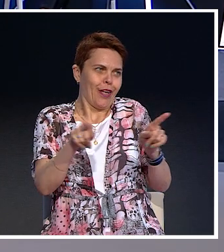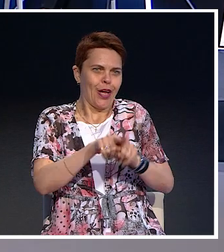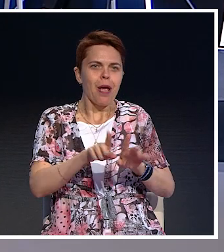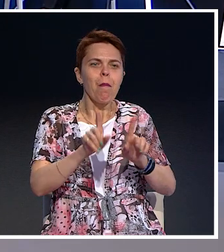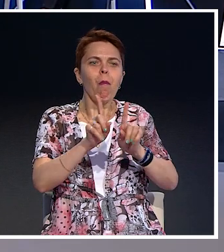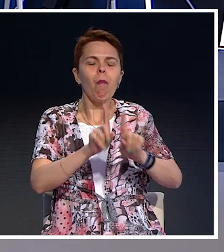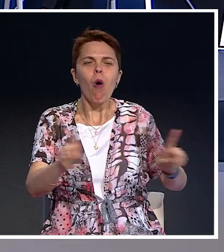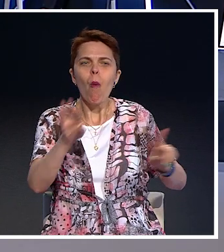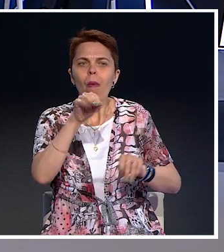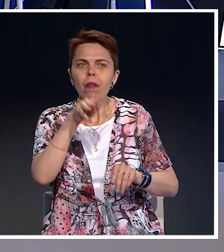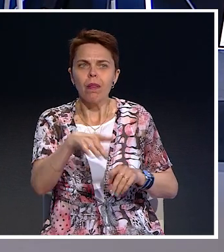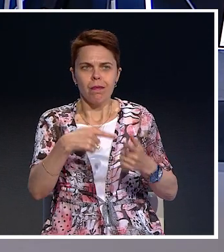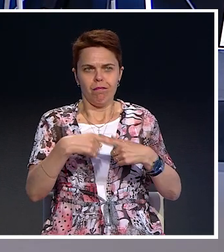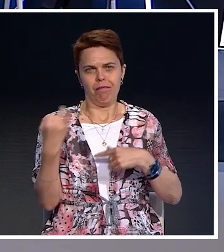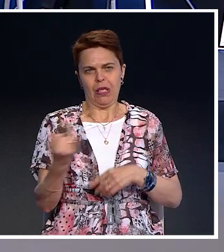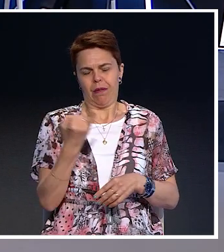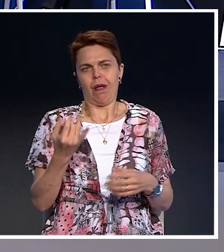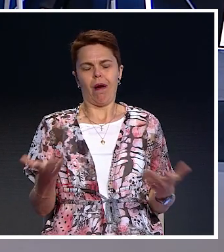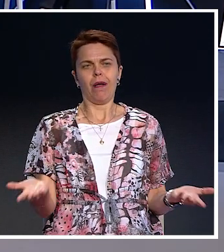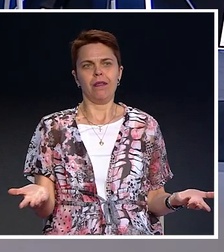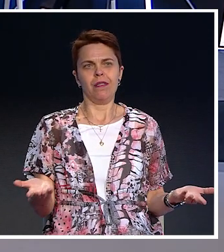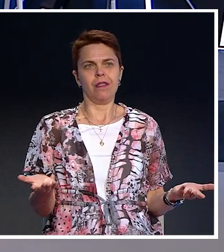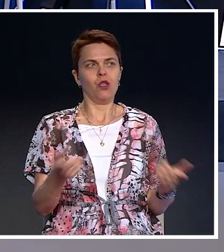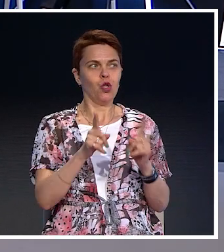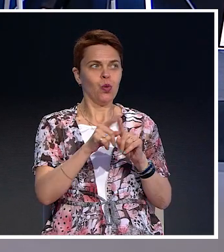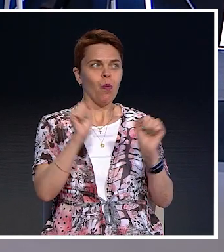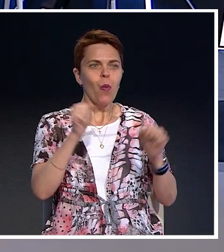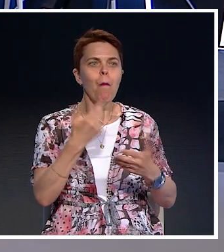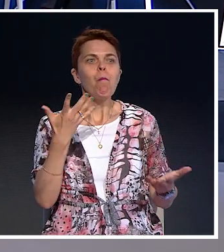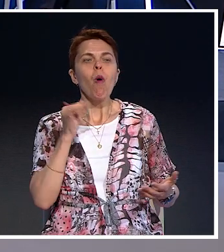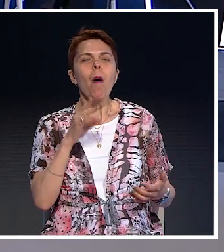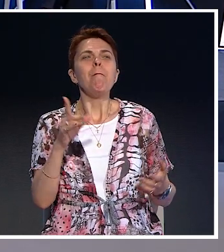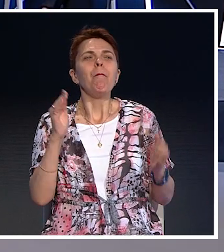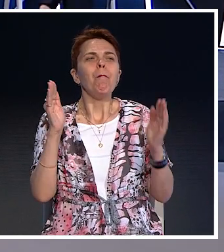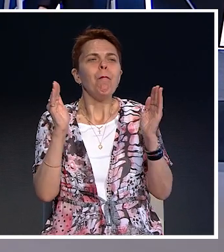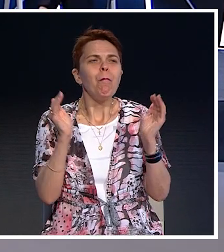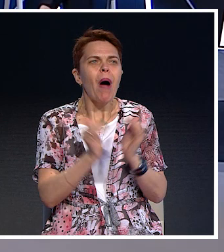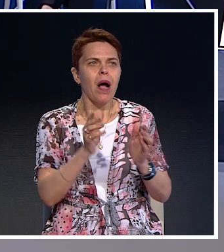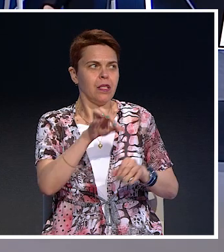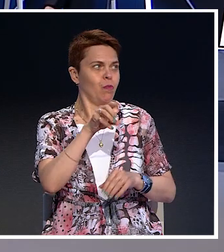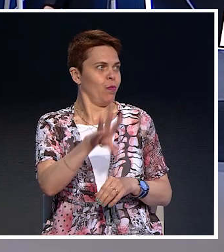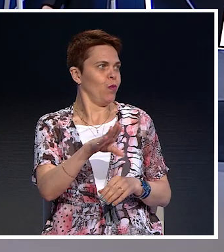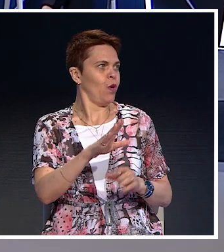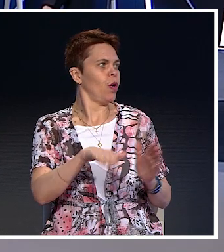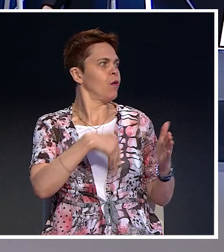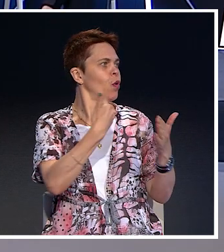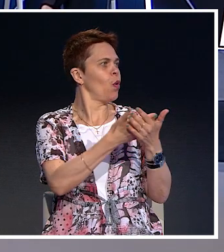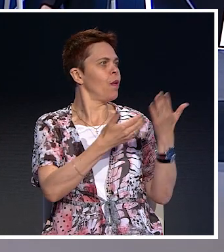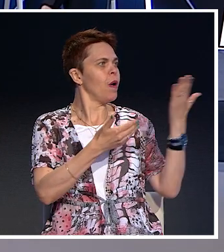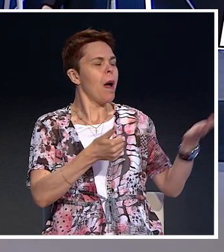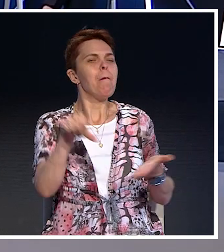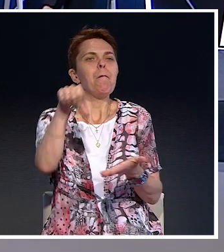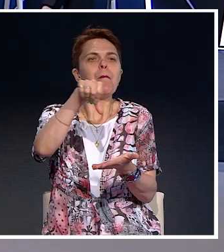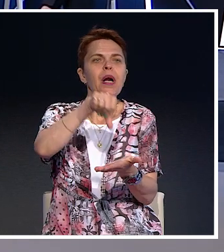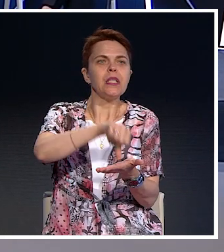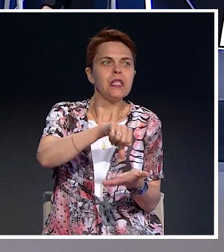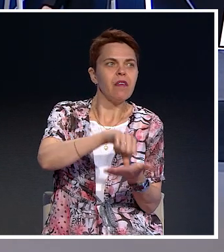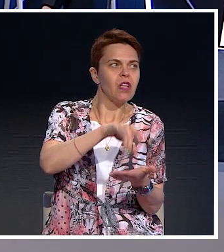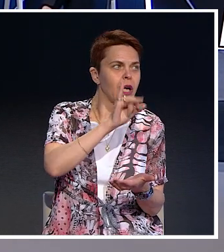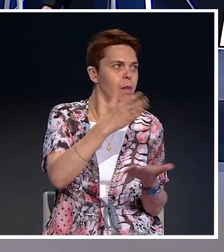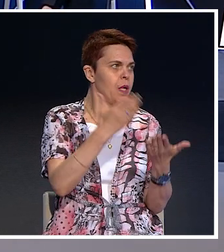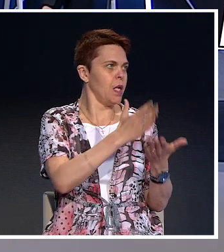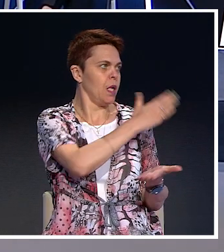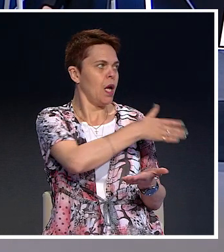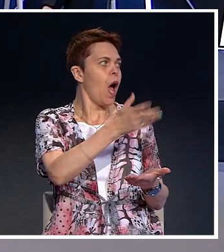вікно можливостей взаємоінтересу, який потрібно використати по максимуму. Тому делегуємо запитання представникам партії, які